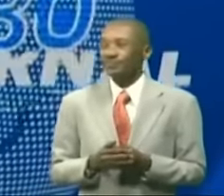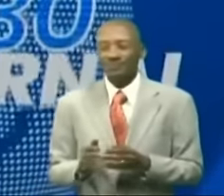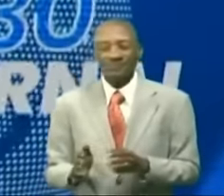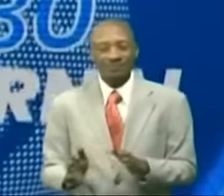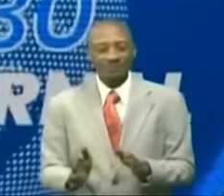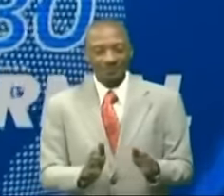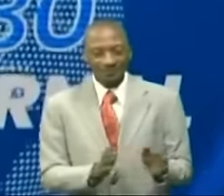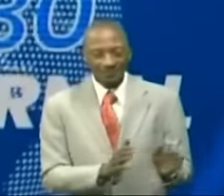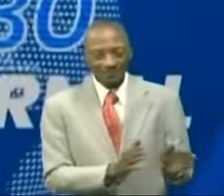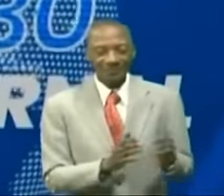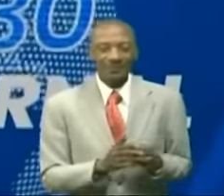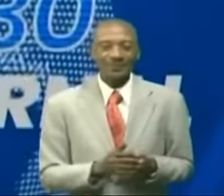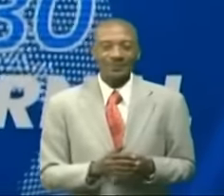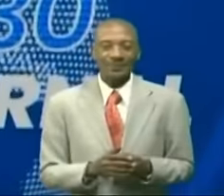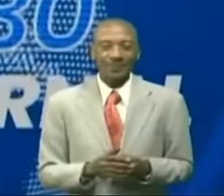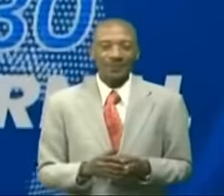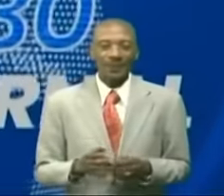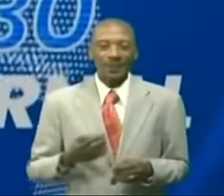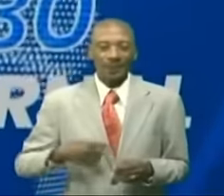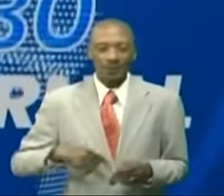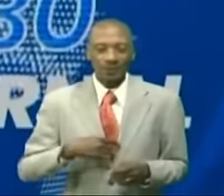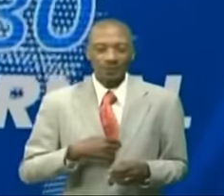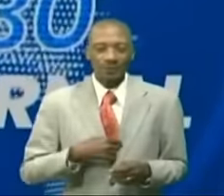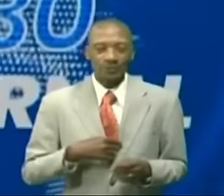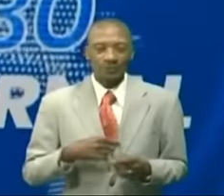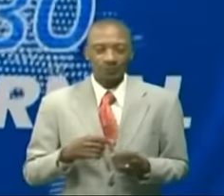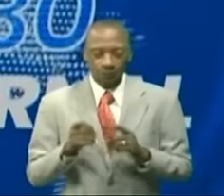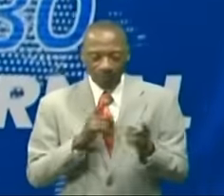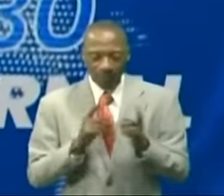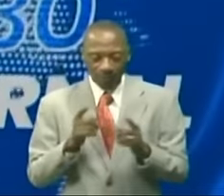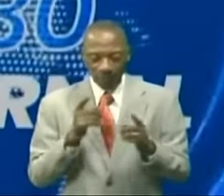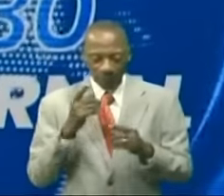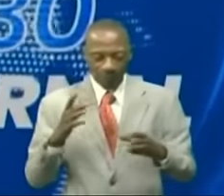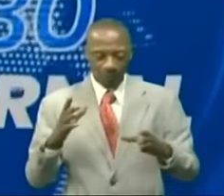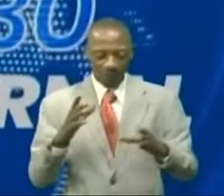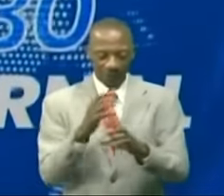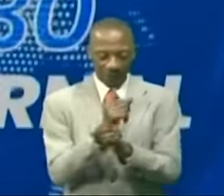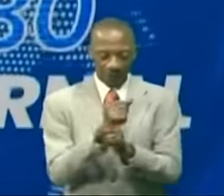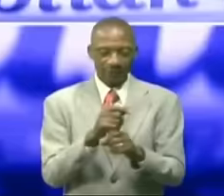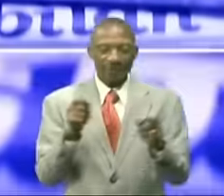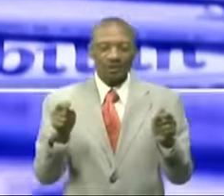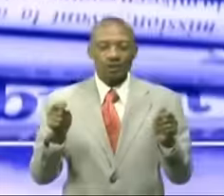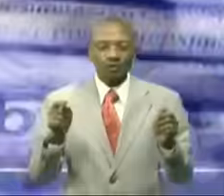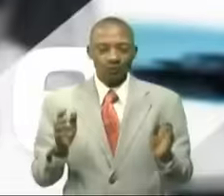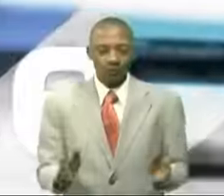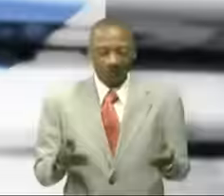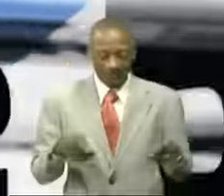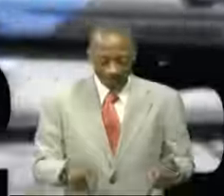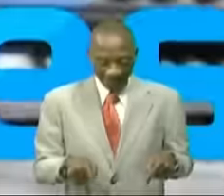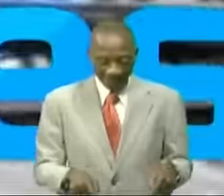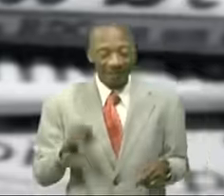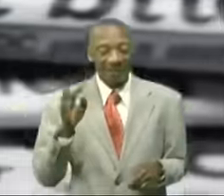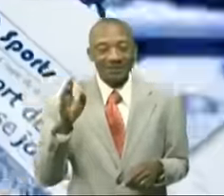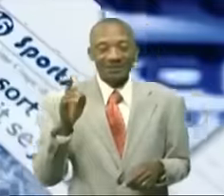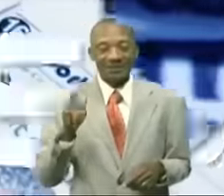vendredi à Kinshasa dans cette sélection que nous propose Jean-Pierre Ndolo de Mazo. Suivons ensemble.